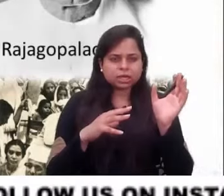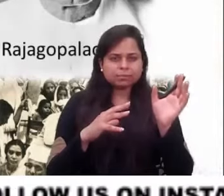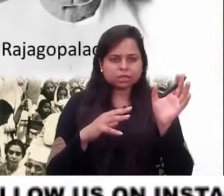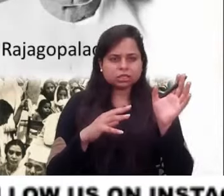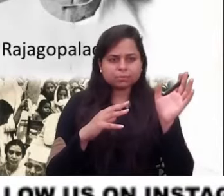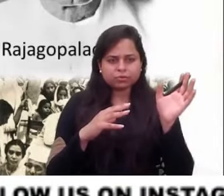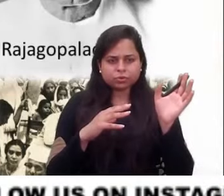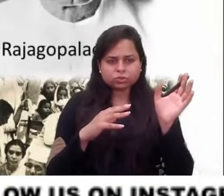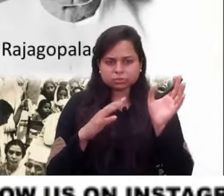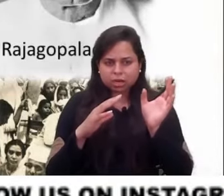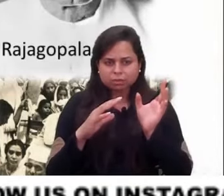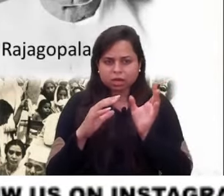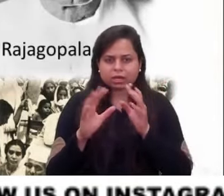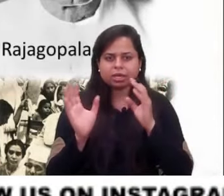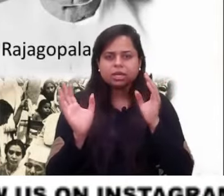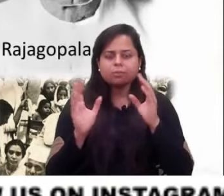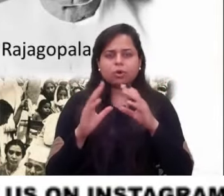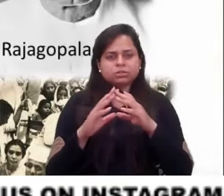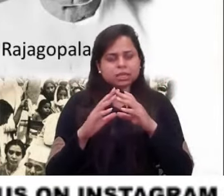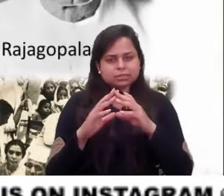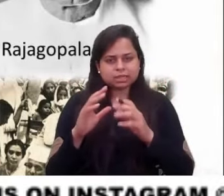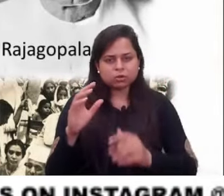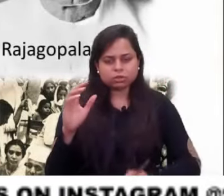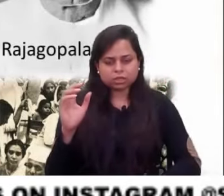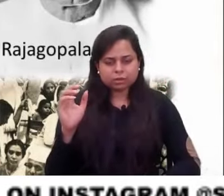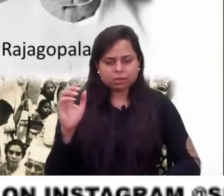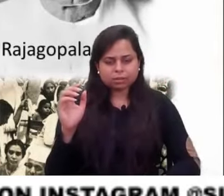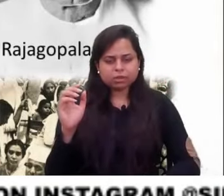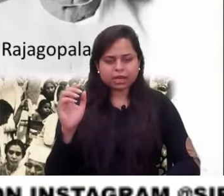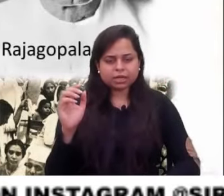मात्रा में विभाग के